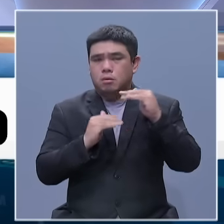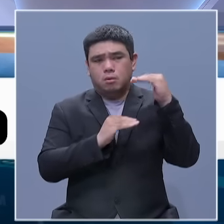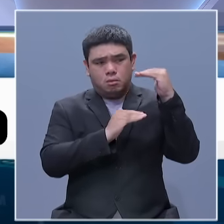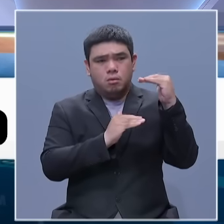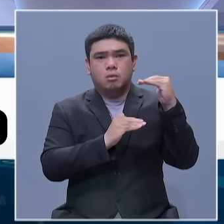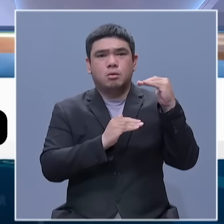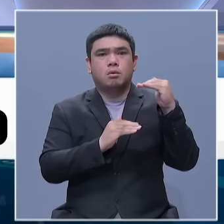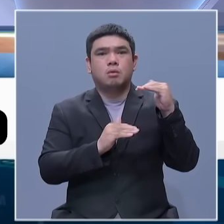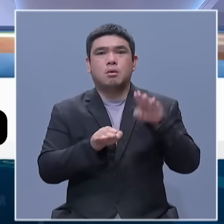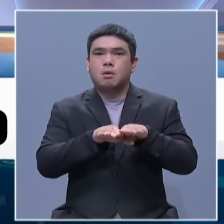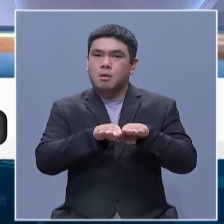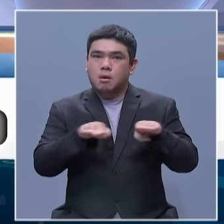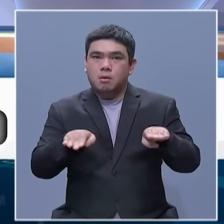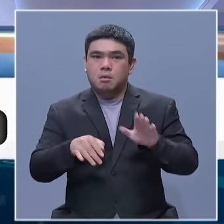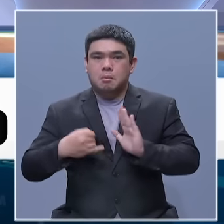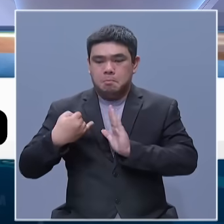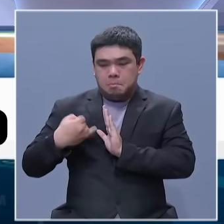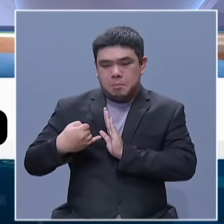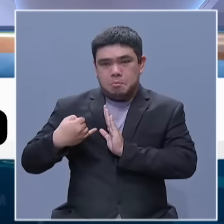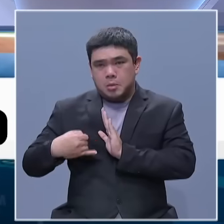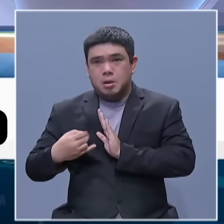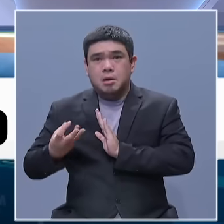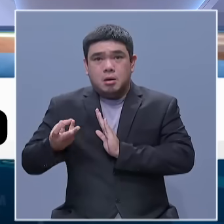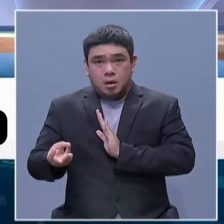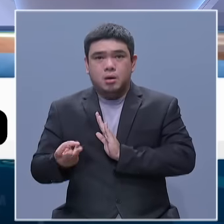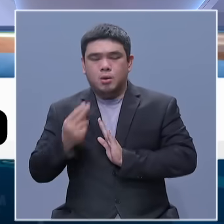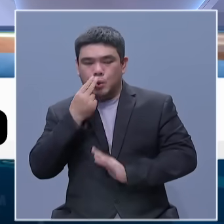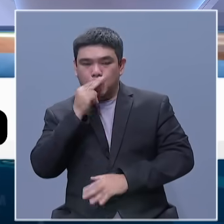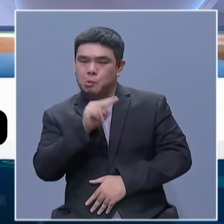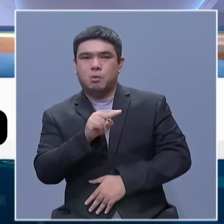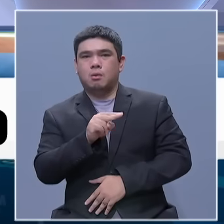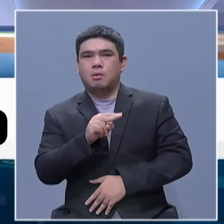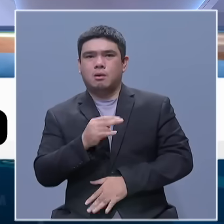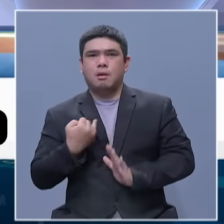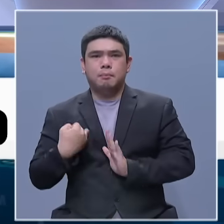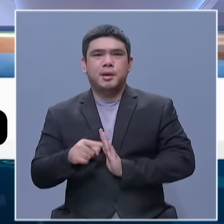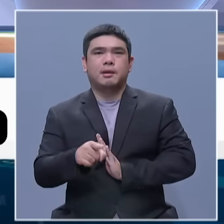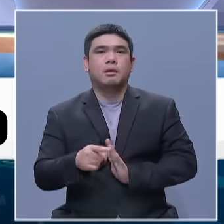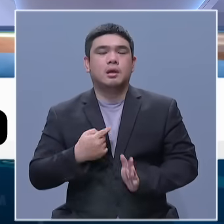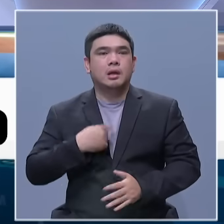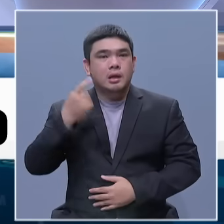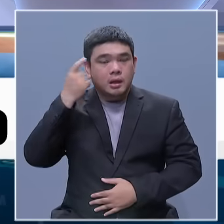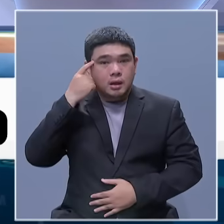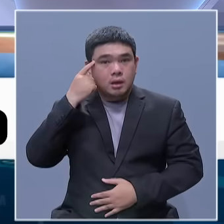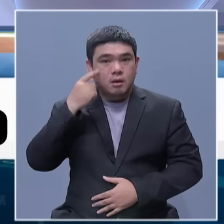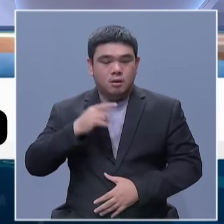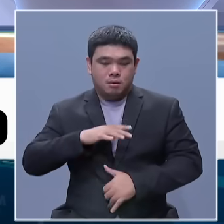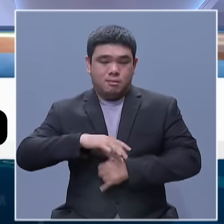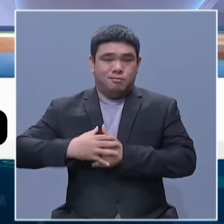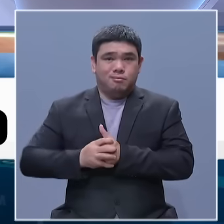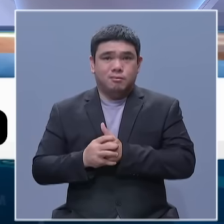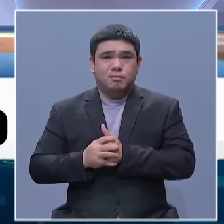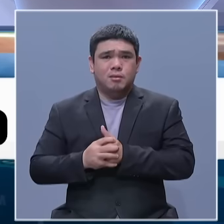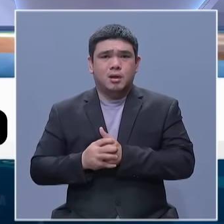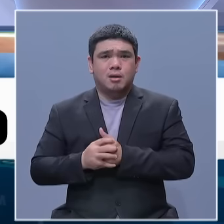างๆมันสูงมากจริงๆอ่ะพอทำอะไรนิดหน่อยนิดนึงอะไรอย่างเงี้ยคนก็มองว่าโอ๊ยแค่นี้ก็ผิดแล้วนะอย่างเงี้ยมันทำให้เป็นการมัดตัวเองหรือเปล่